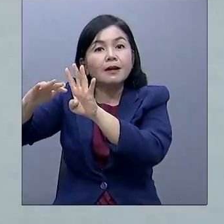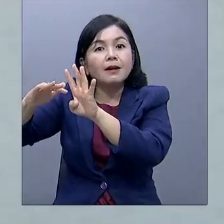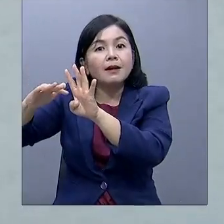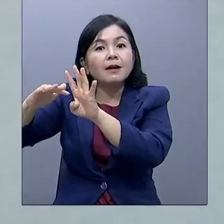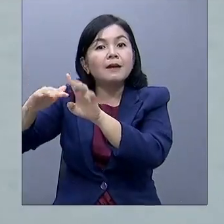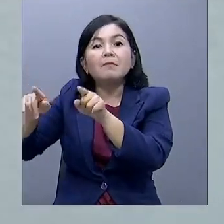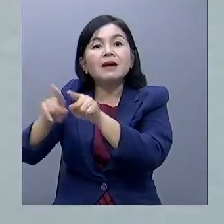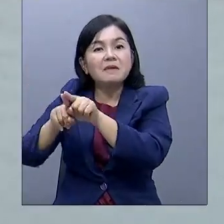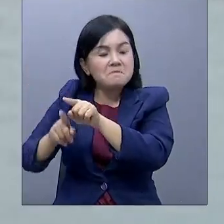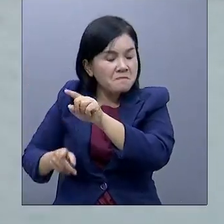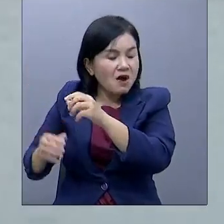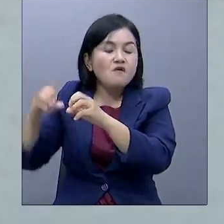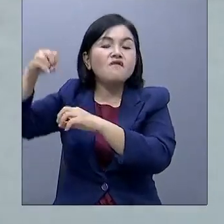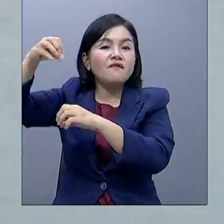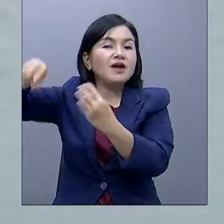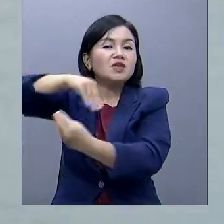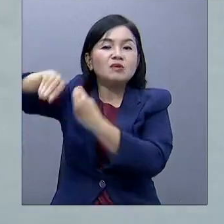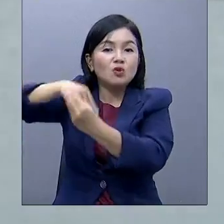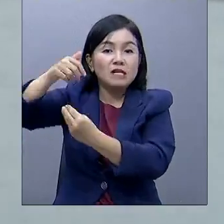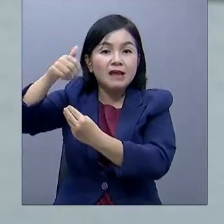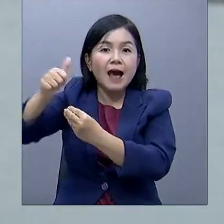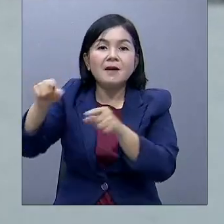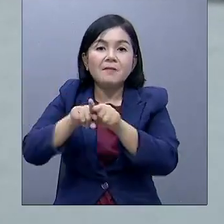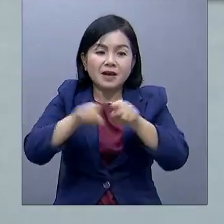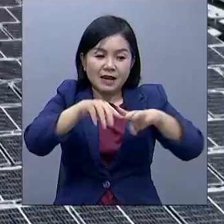ำลังผลิตของโรงไฟฟ้าโซลาร์เซลล์ไ